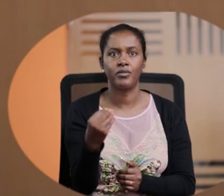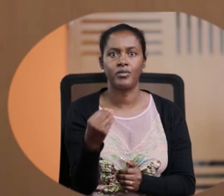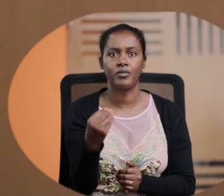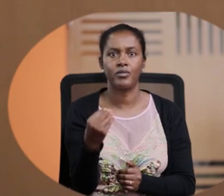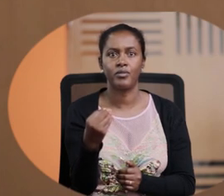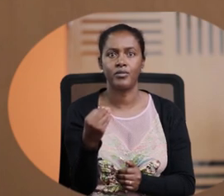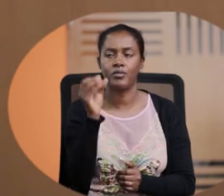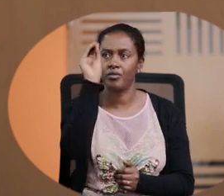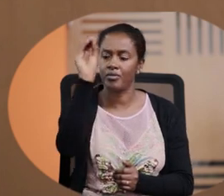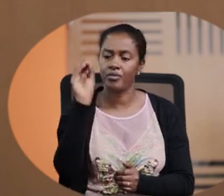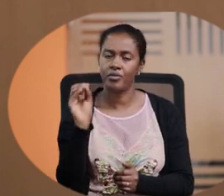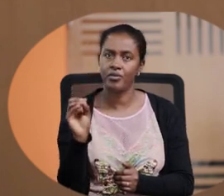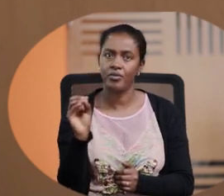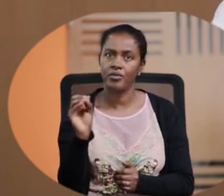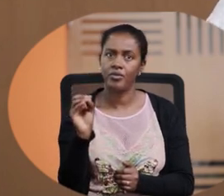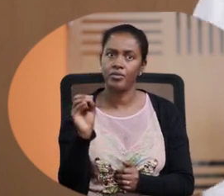ibanta